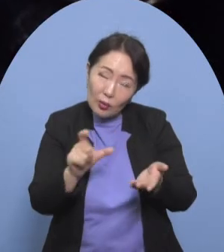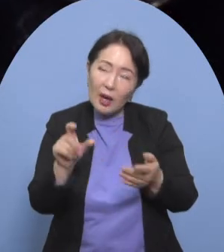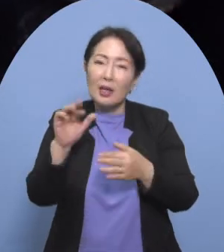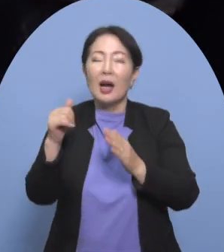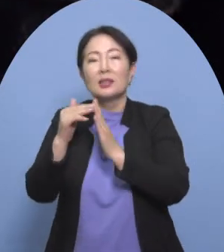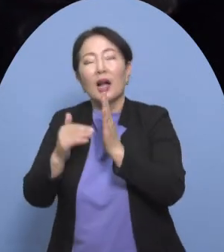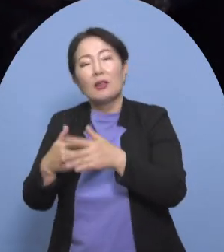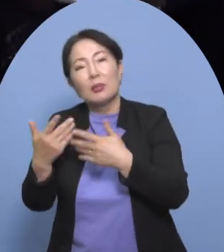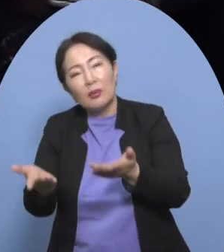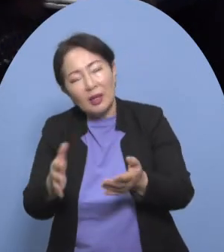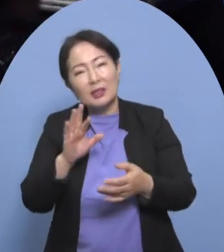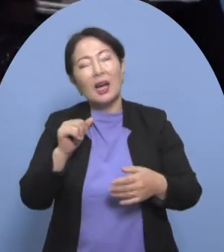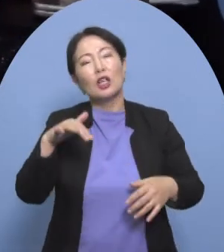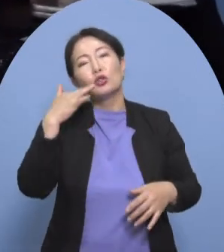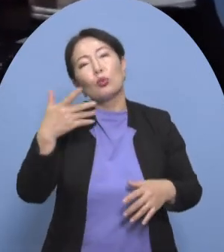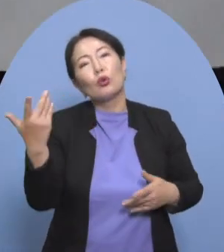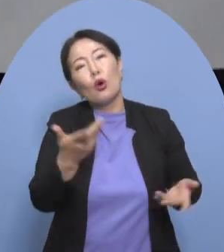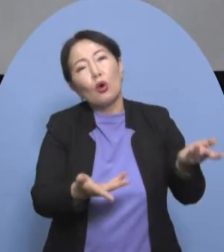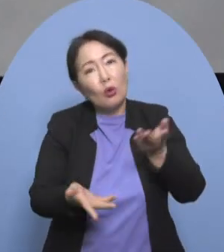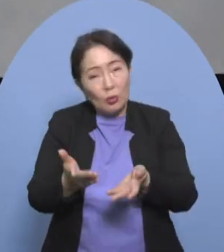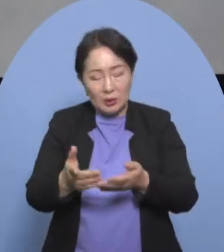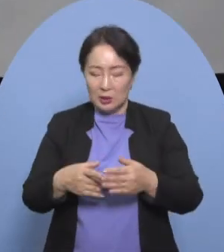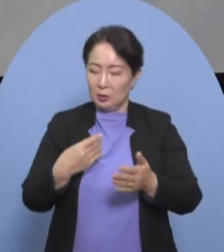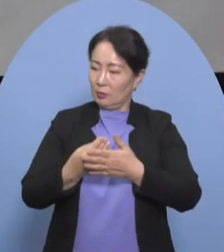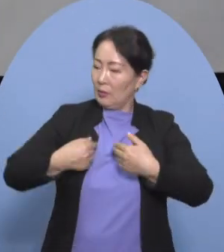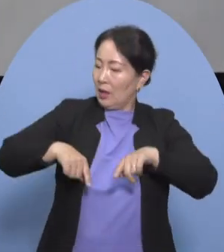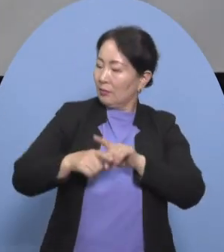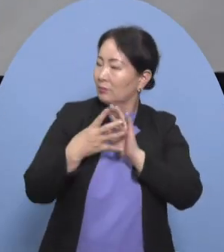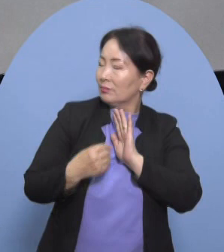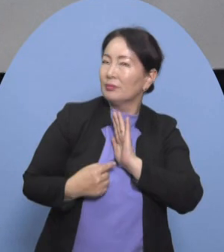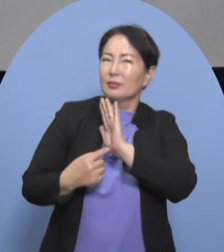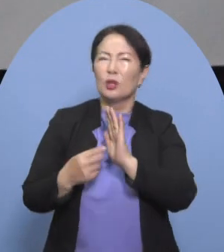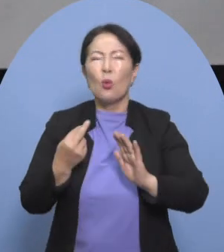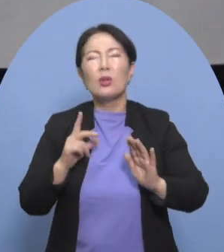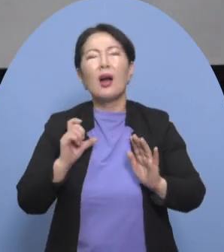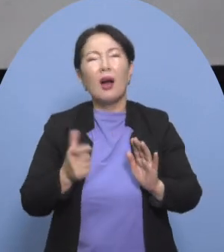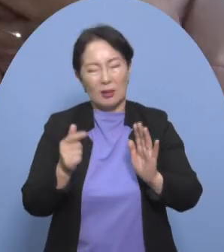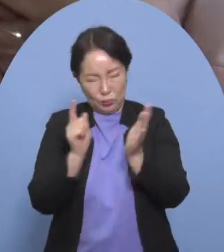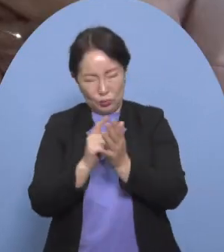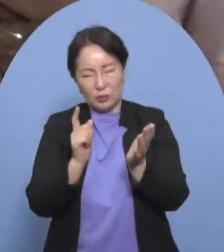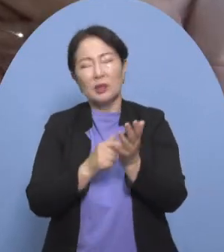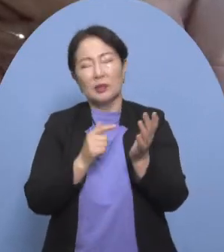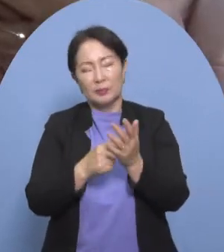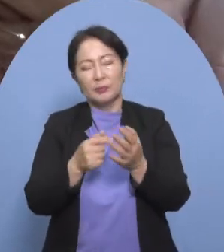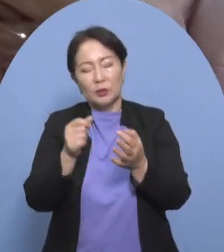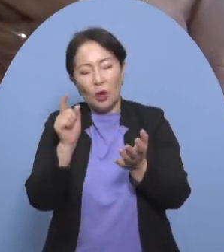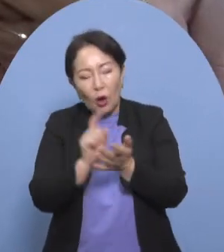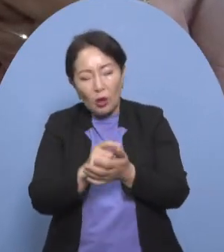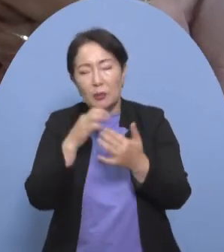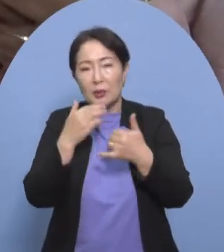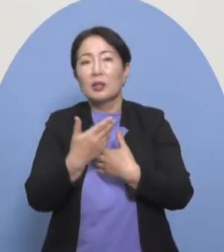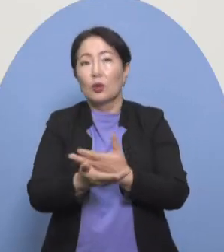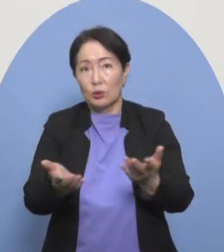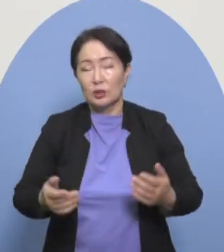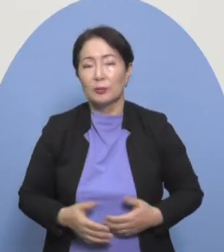юм, яаж зөвлөх юм. За энэ болгоныхаа хажуугаар мэдээж үлгэрлэх гэдэг зүйл бол маш чухал шүү гэдэг эдгээр зүйлсүүдийг олчлон мэдээлэл